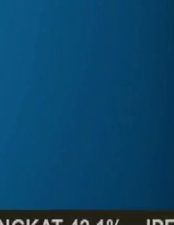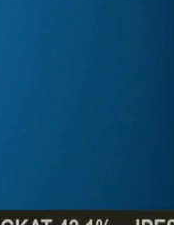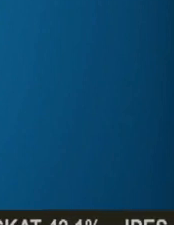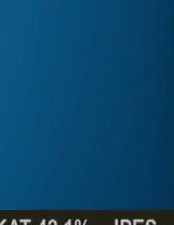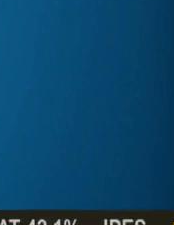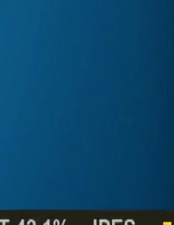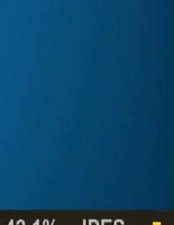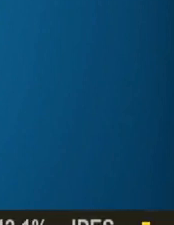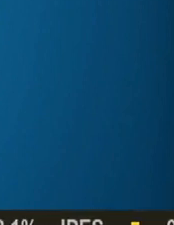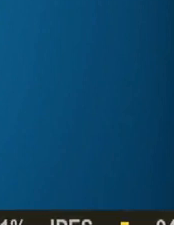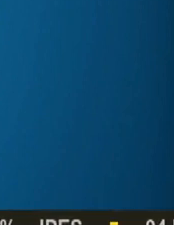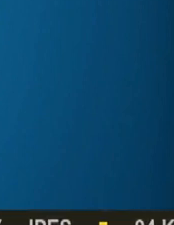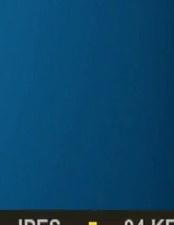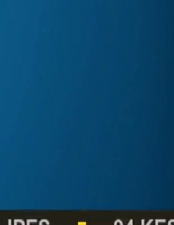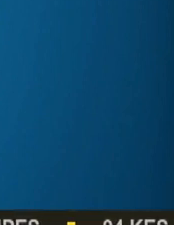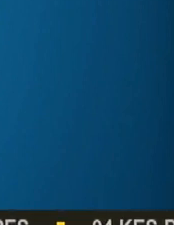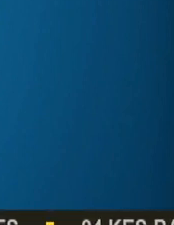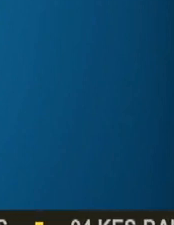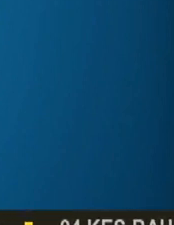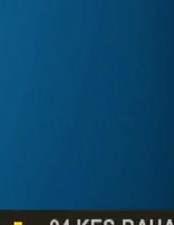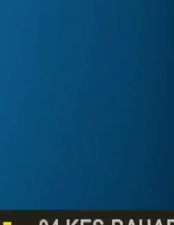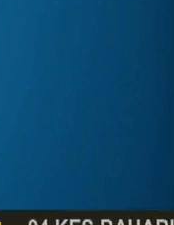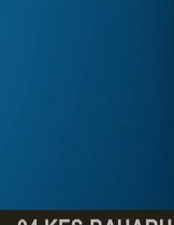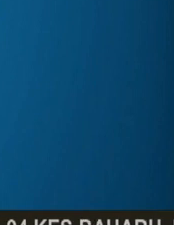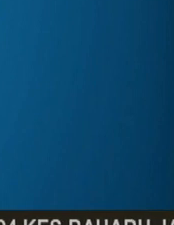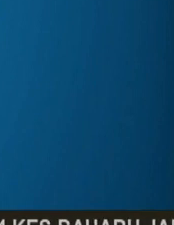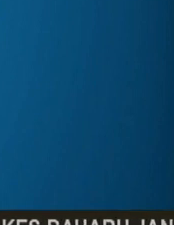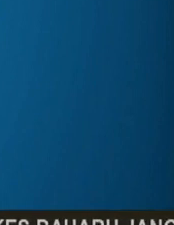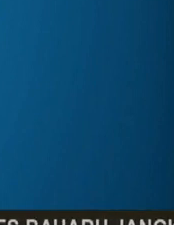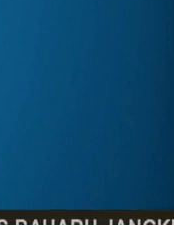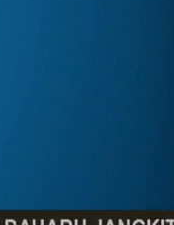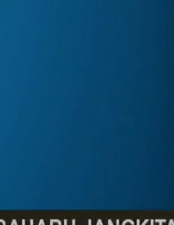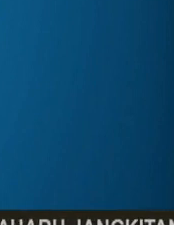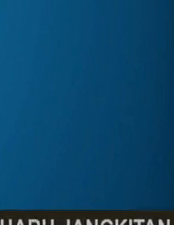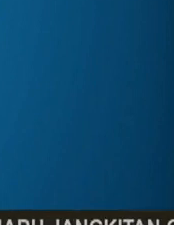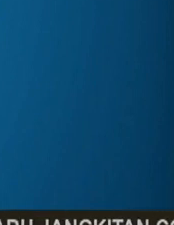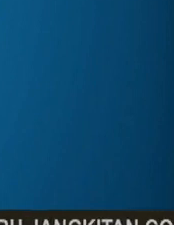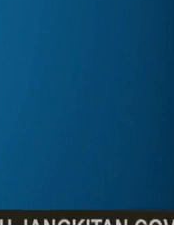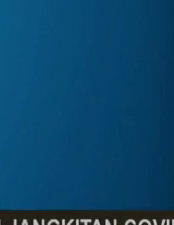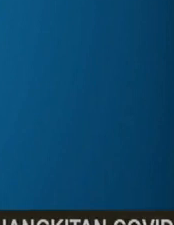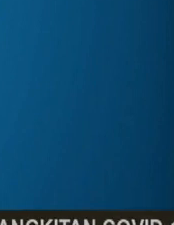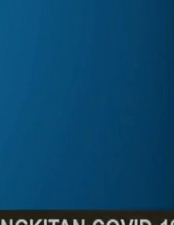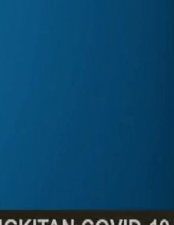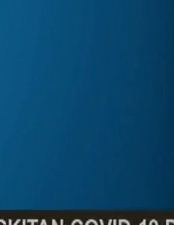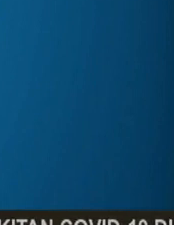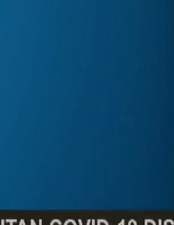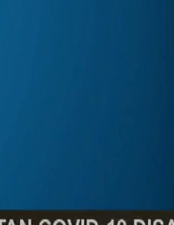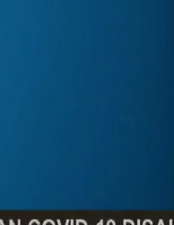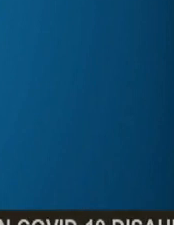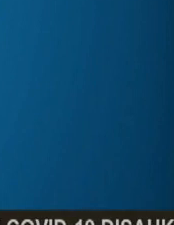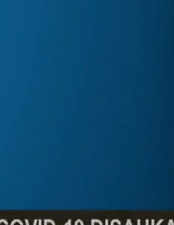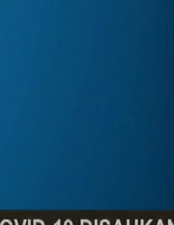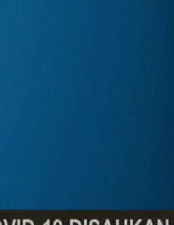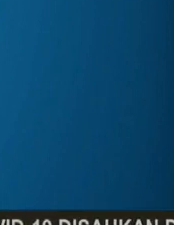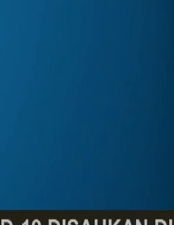boleh didakwa ke mahkamah dan jika Sabit kesalahan boleh didenda 1000 Ringgit bagi kesalahan pertama manakala